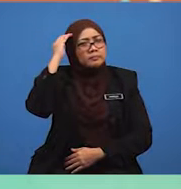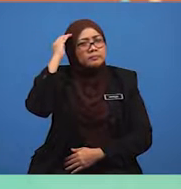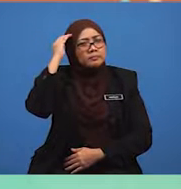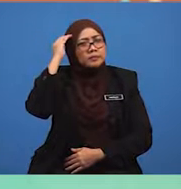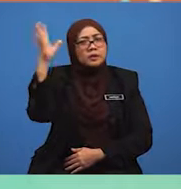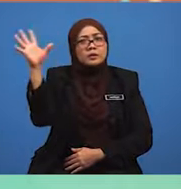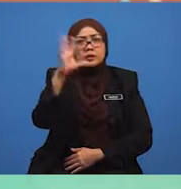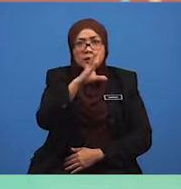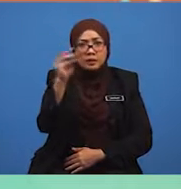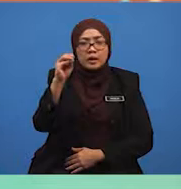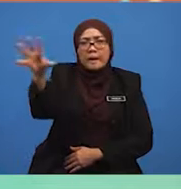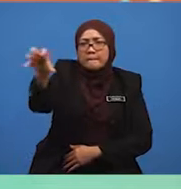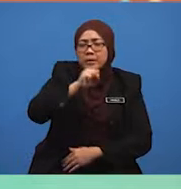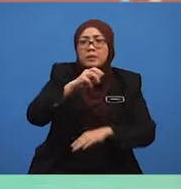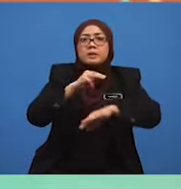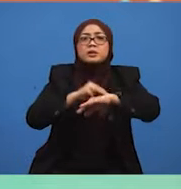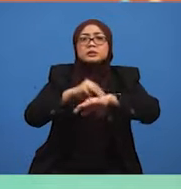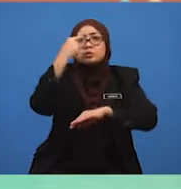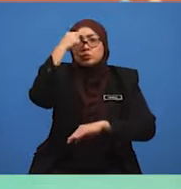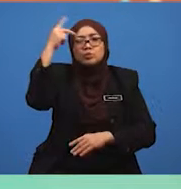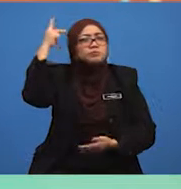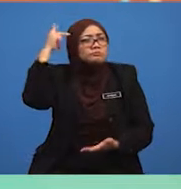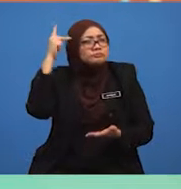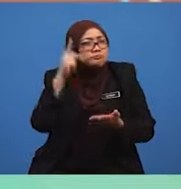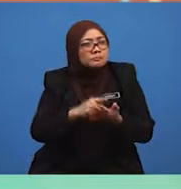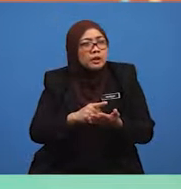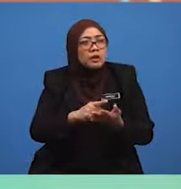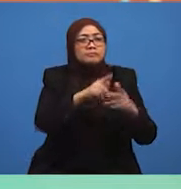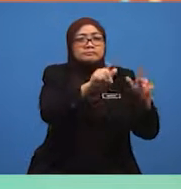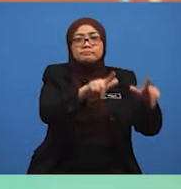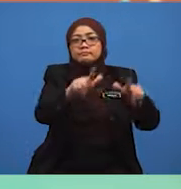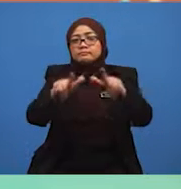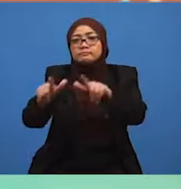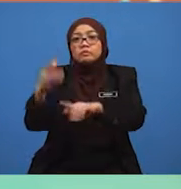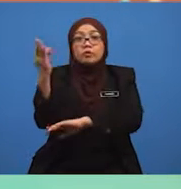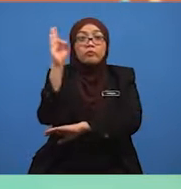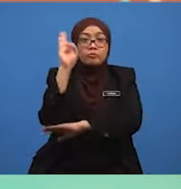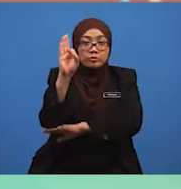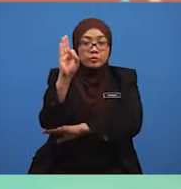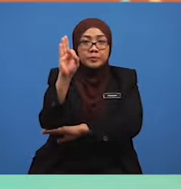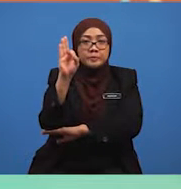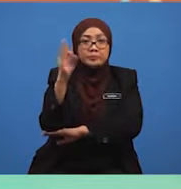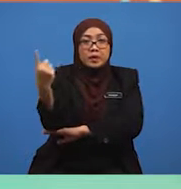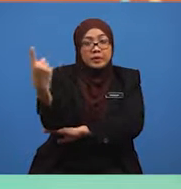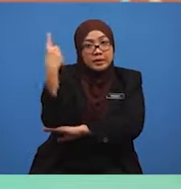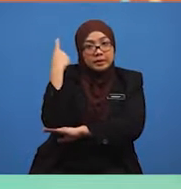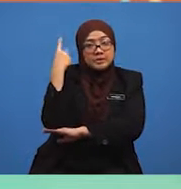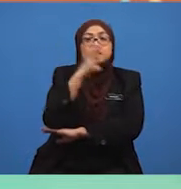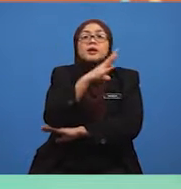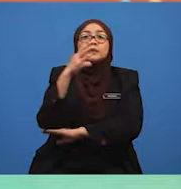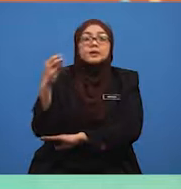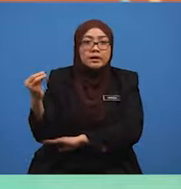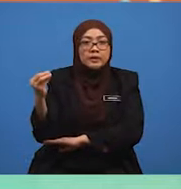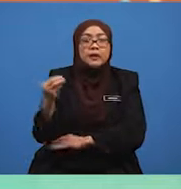untuk mengenal pasti kedudukan fulcrum, daya dan juga